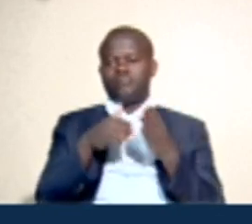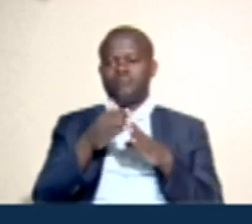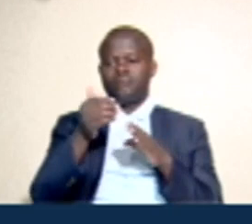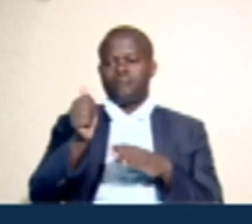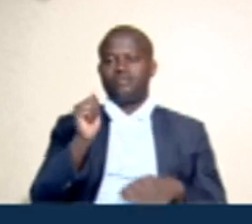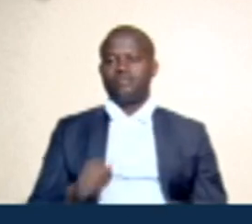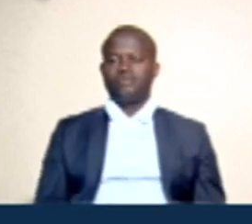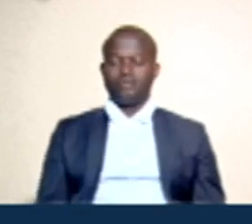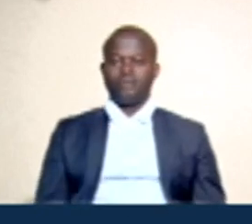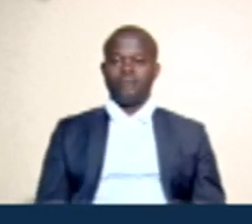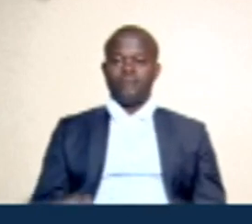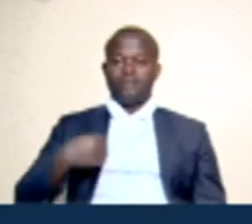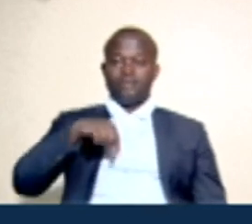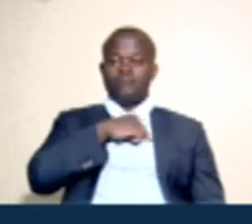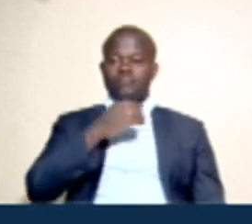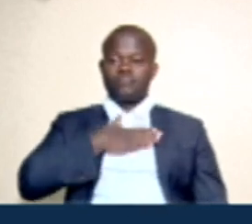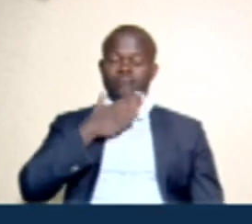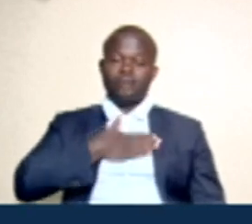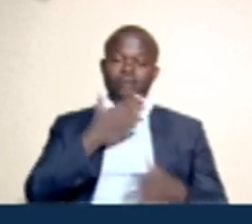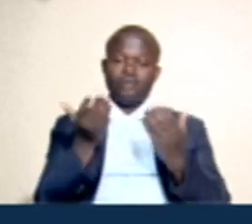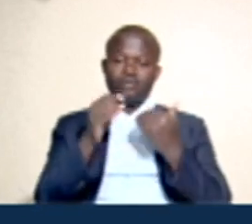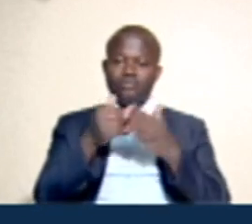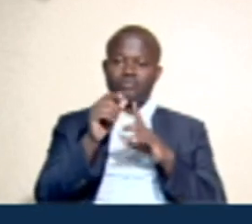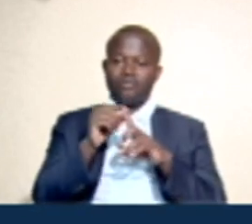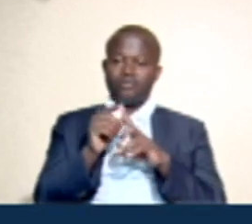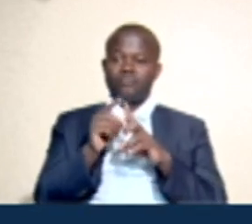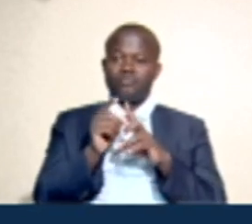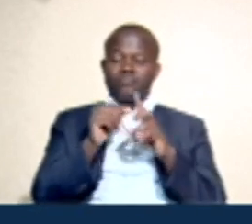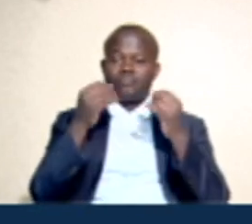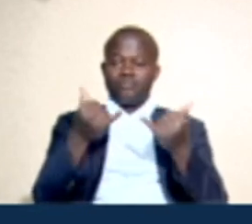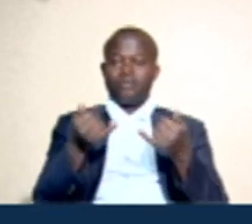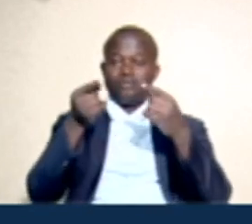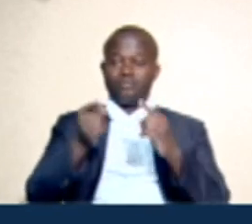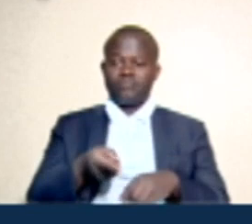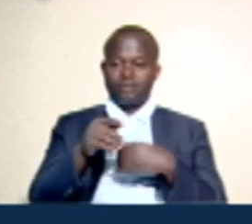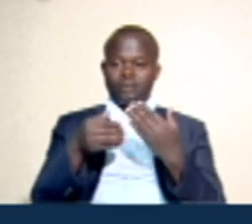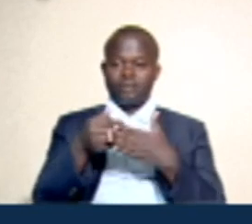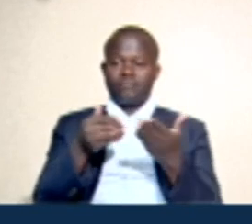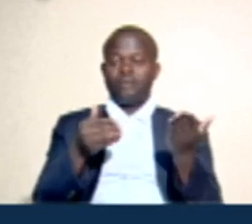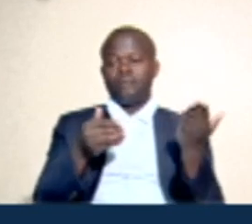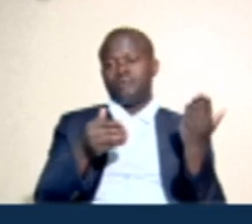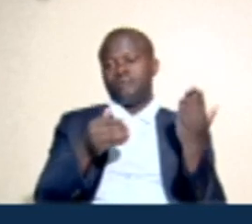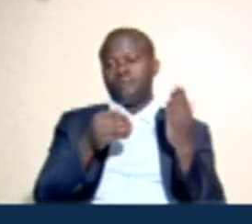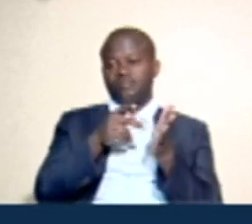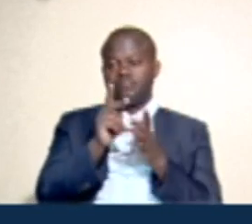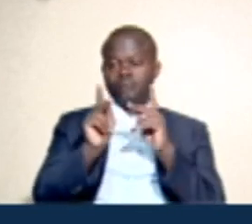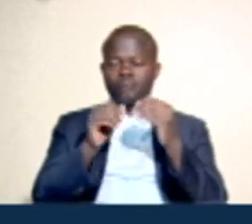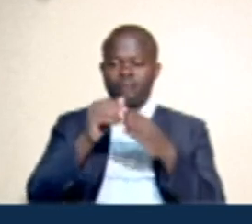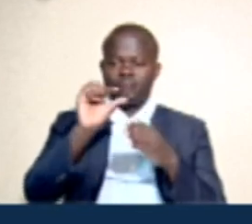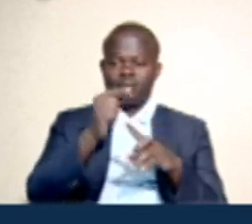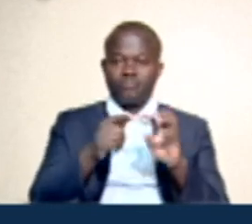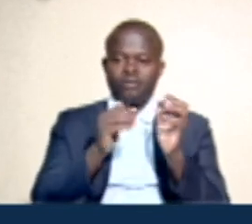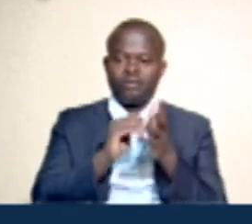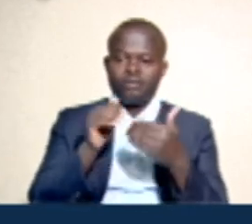yubatse. Icyo twishimira cyane ni uko umuceri aho wari ugeze ubu ngubu wigonderwaga na bake, ariko